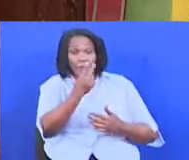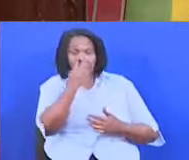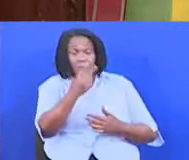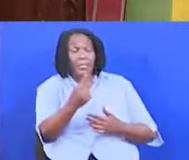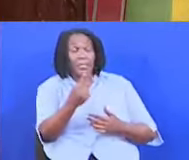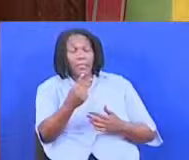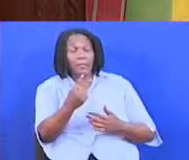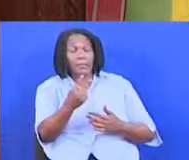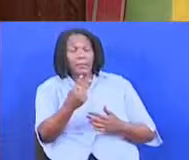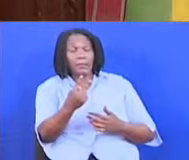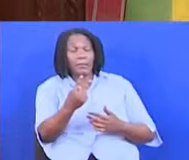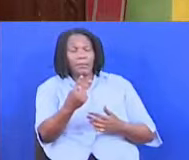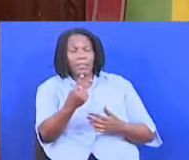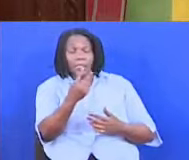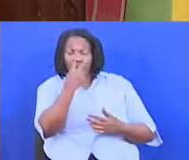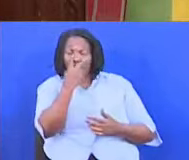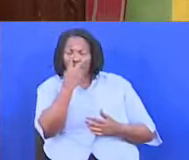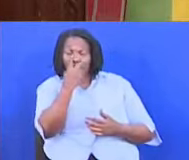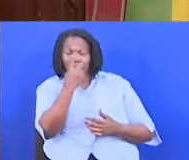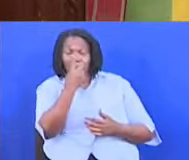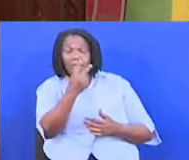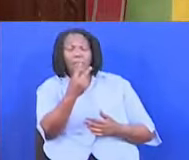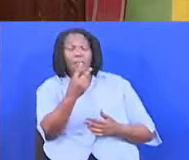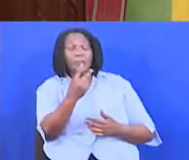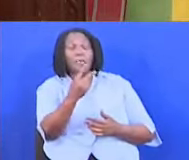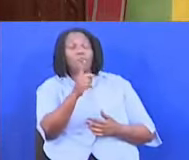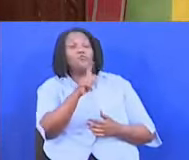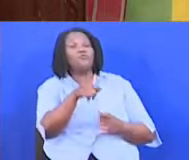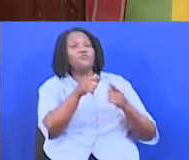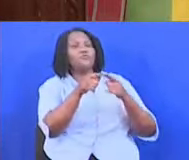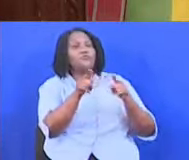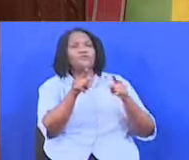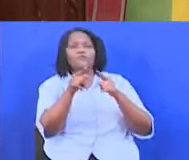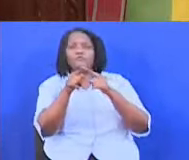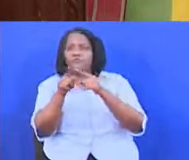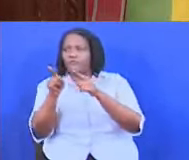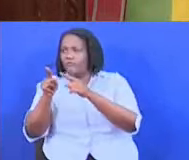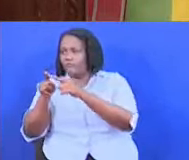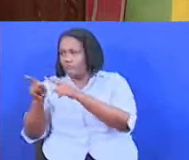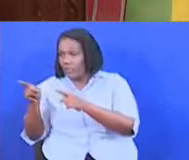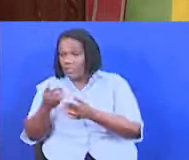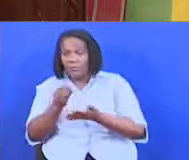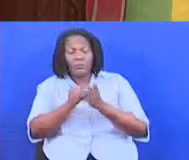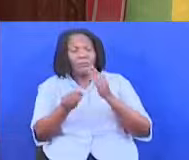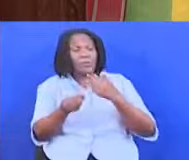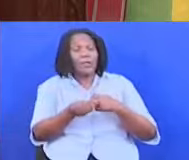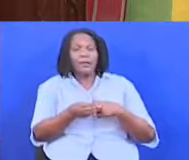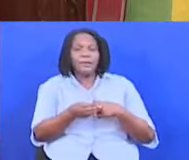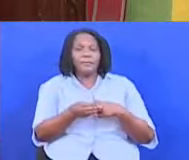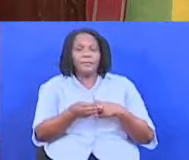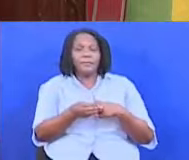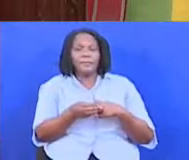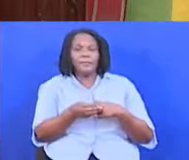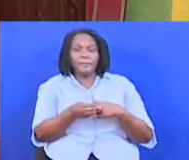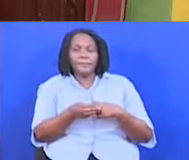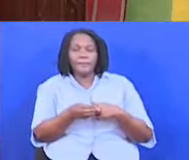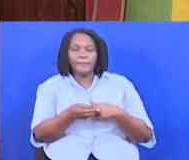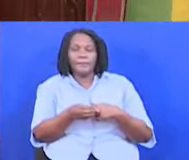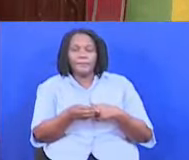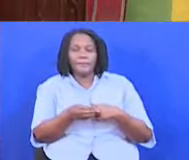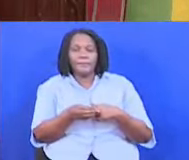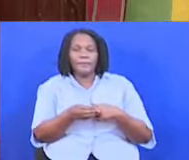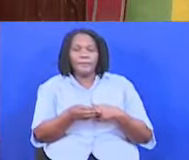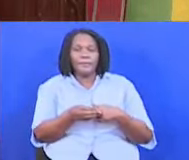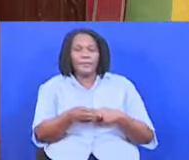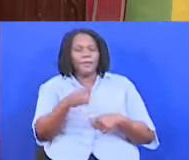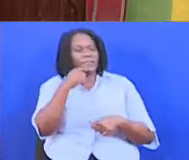kwenye kuhudumia watu waraibu mitazamo inatofautiana, kwa sababu wapo watu wengine ambao wanasema hawa